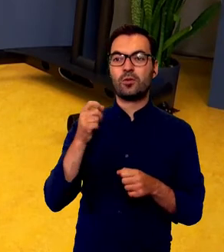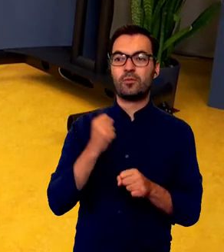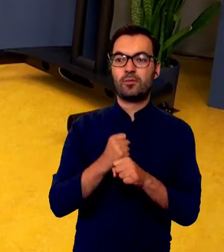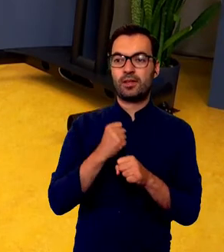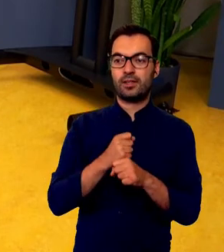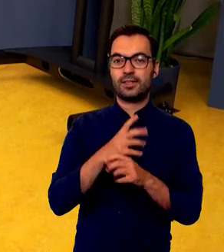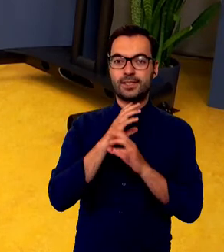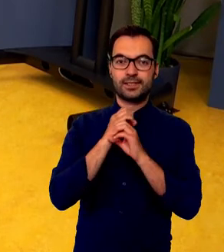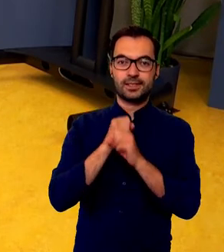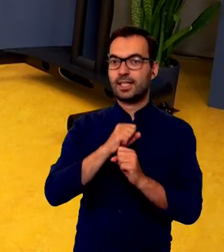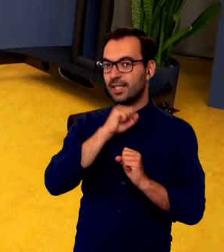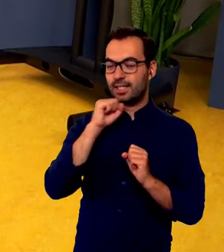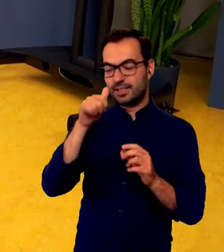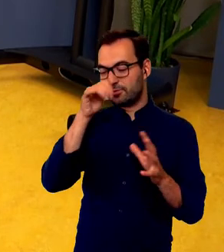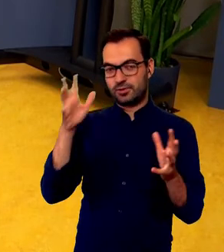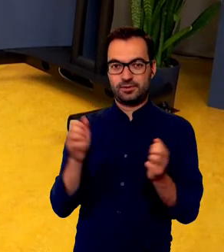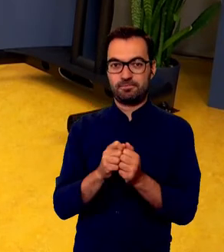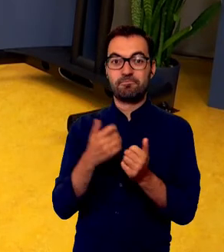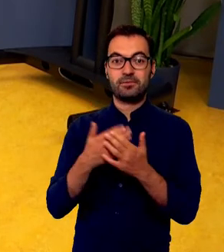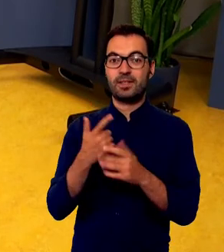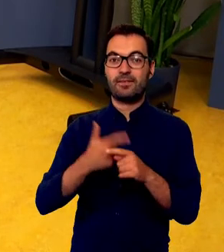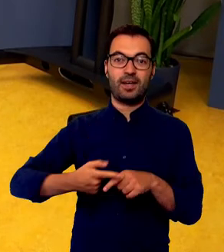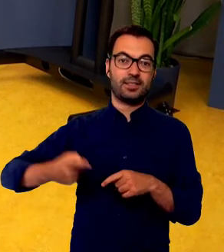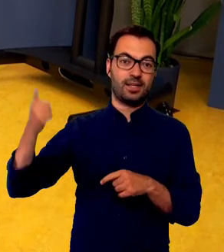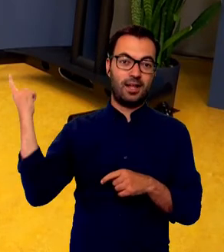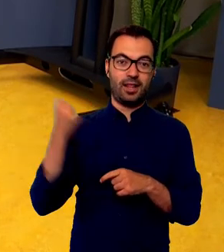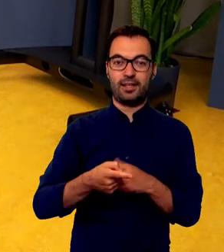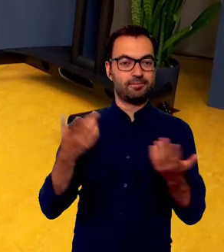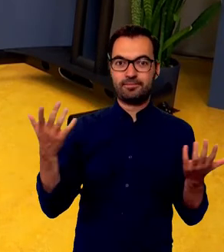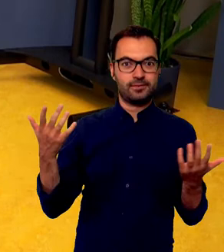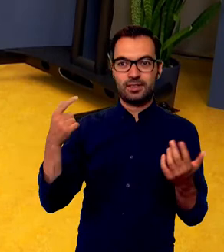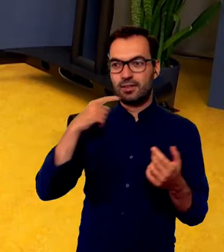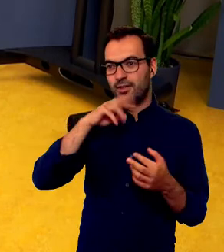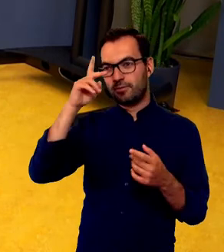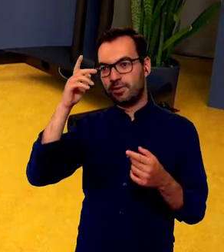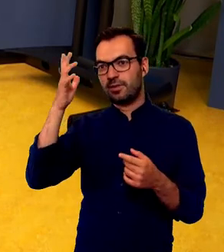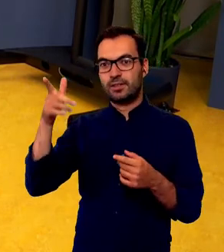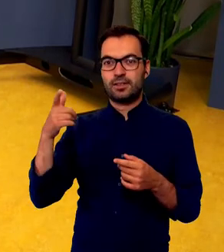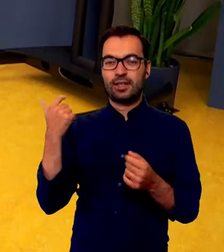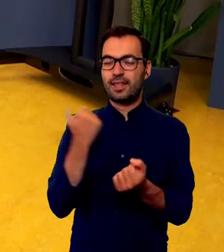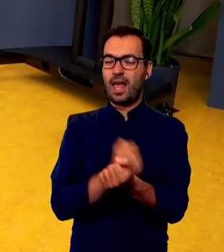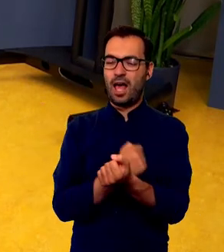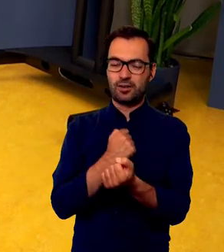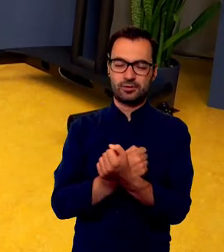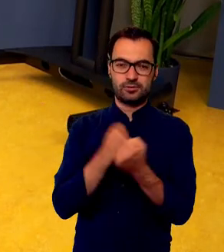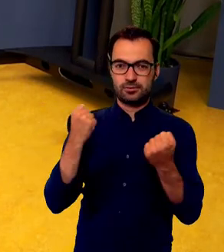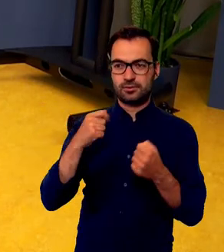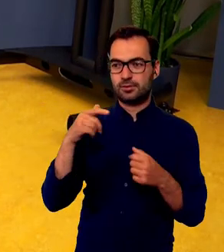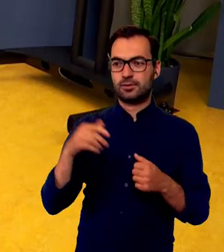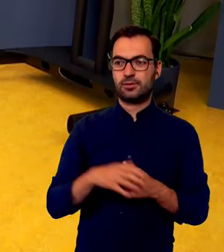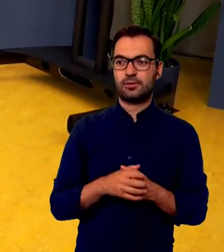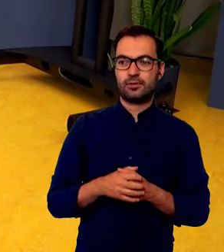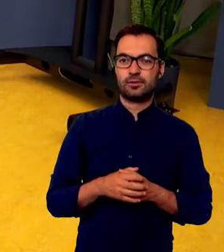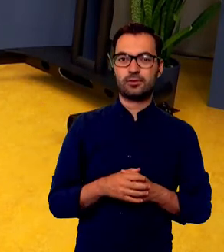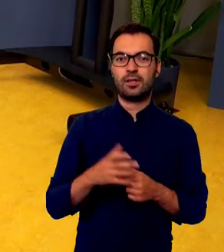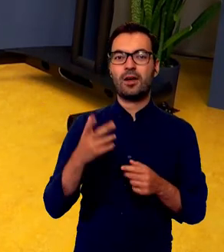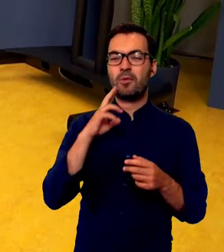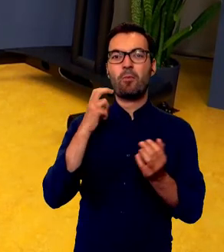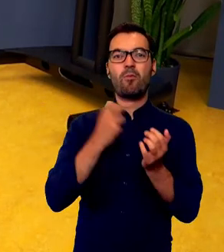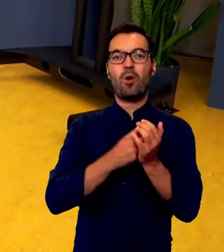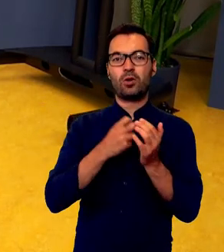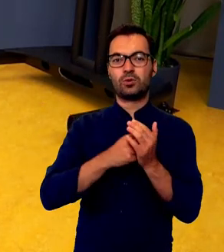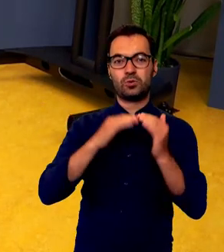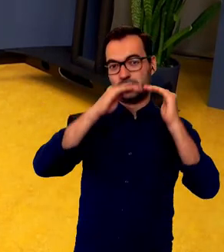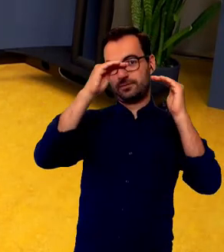pracują niewolniczo, nigdy się nie odnajdują, bo po 20 latach nikt nie jest w stanie je poznać, one są takimi narkomankami, spadają z tej hierarchii prostytucji